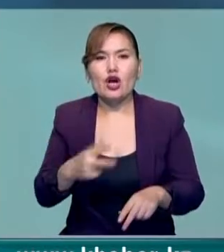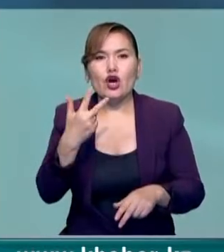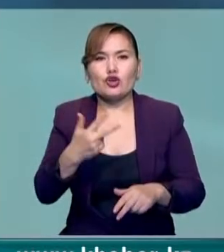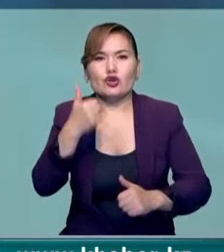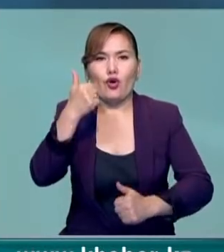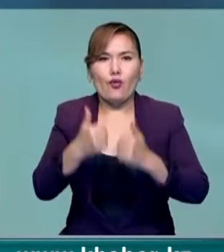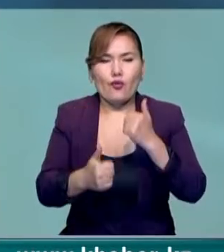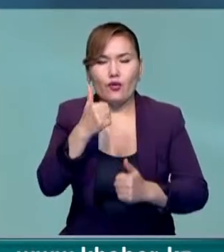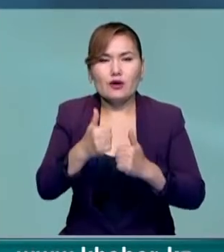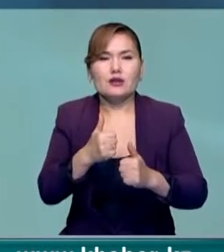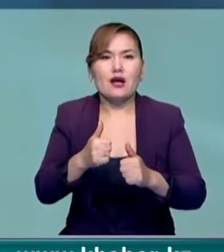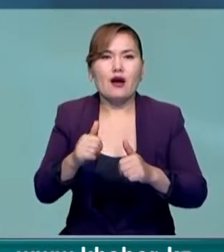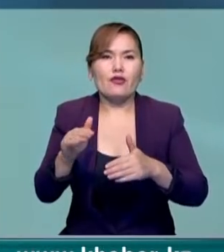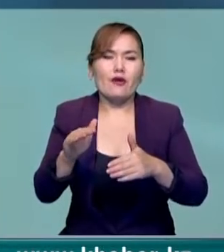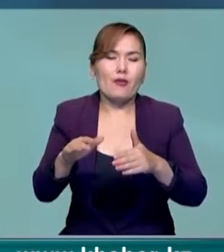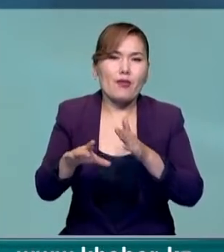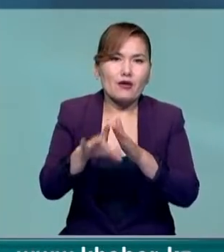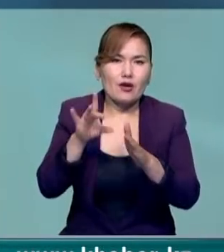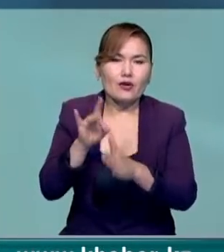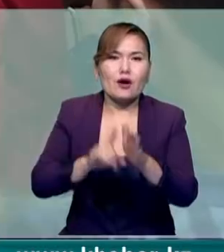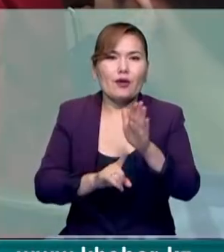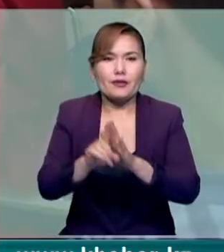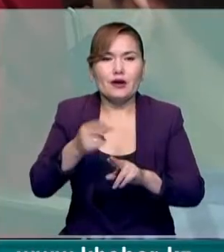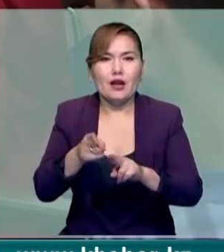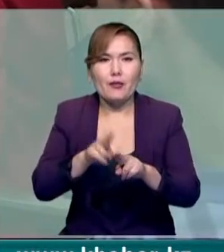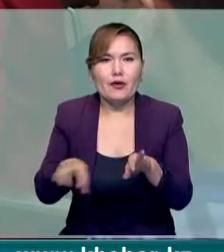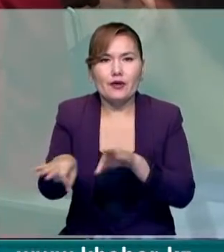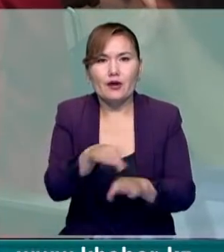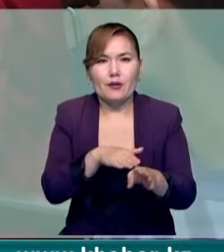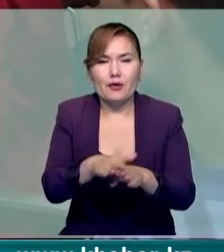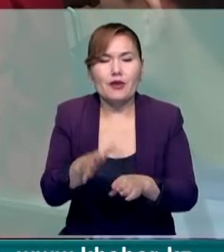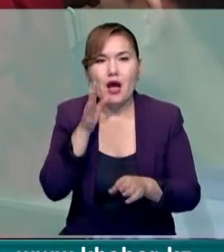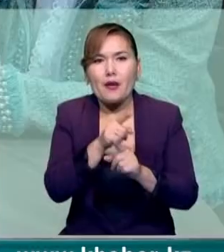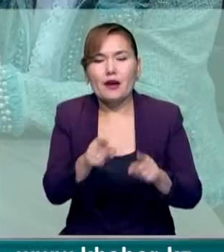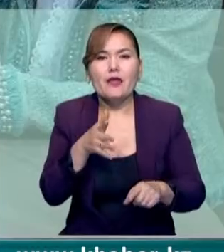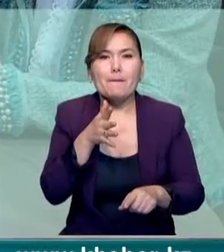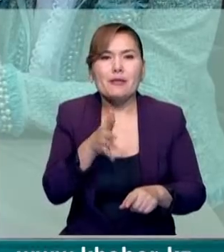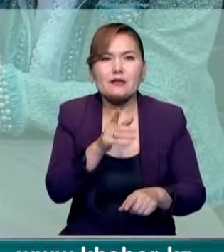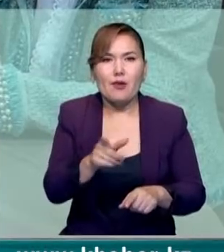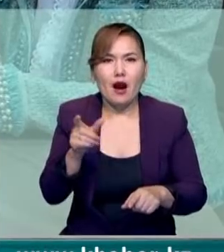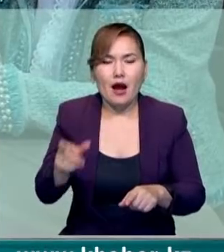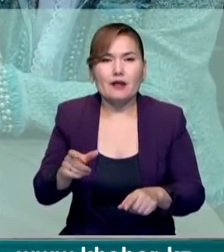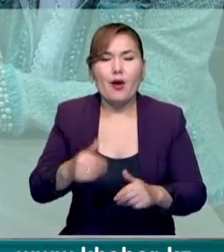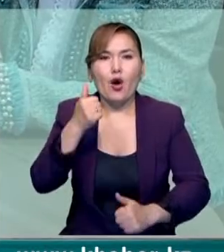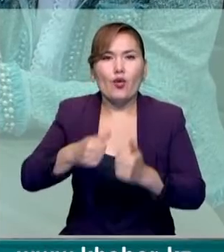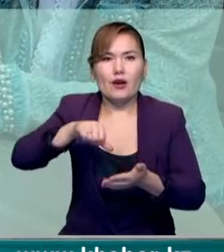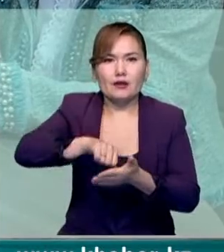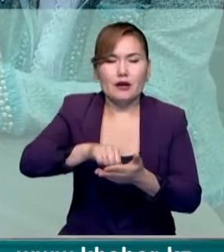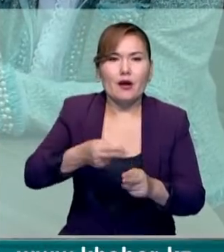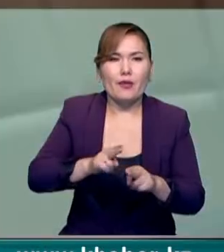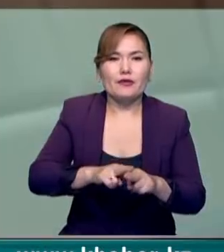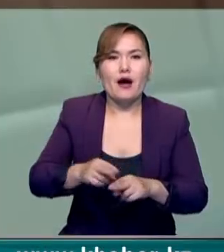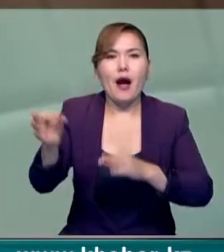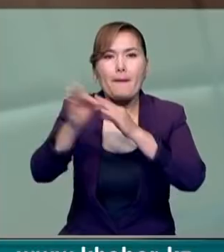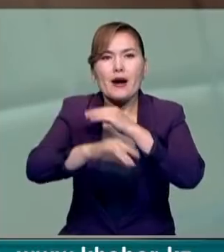үміткерлерді анықтау жұмыстары жалғасып жатыр. Жоба жүзеге аса бастаған уақыттан бері оған 5000-нан астам адам қатысқан. Мәселен, Батыс